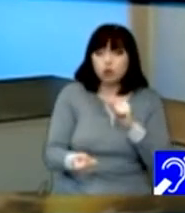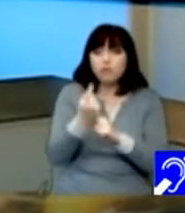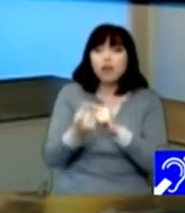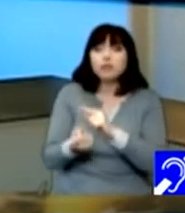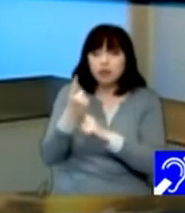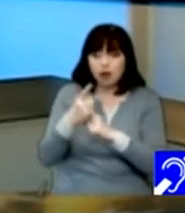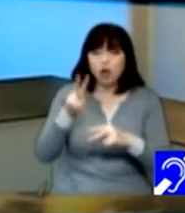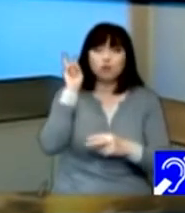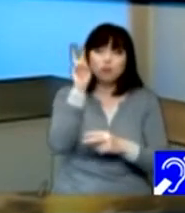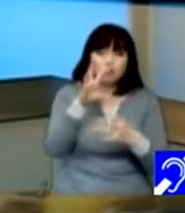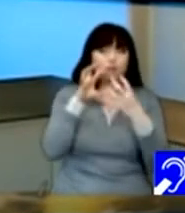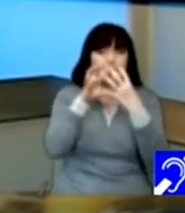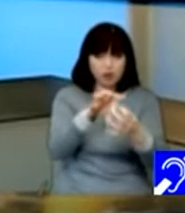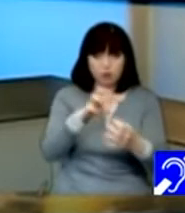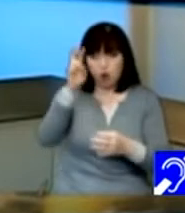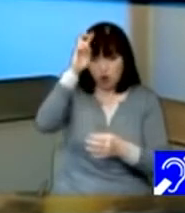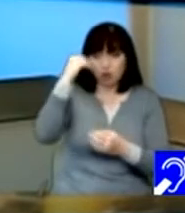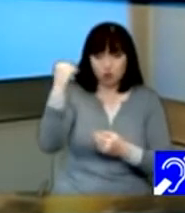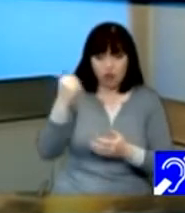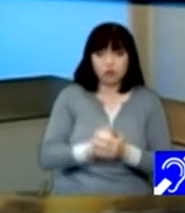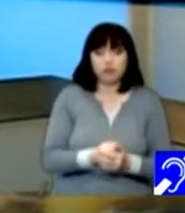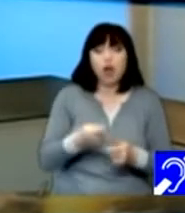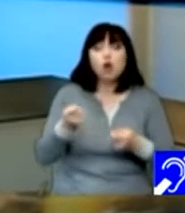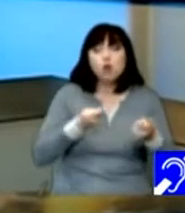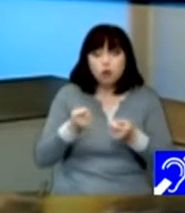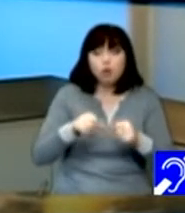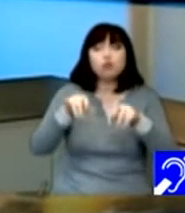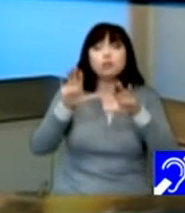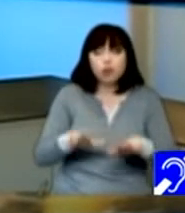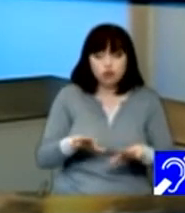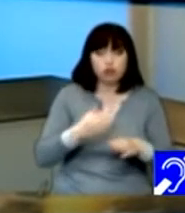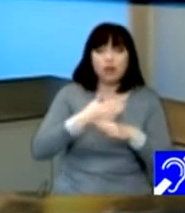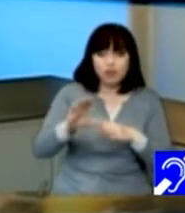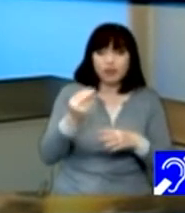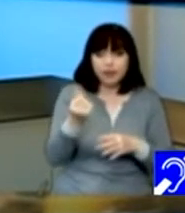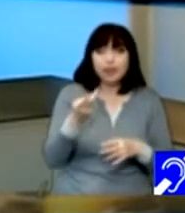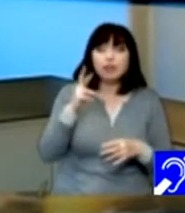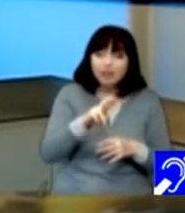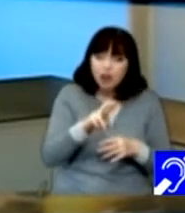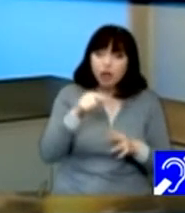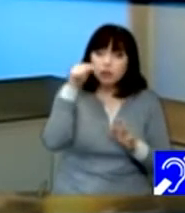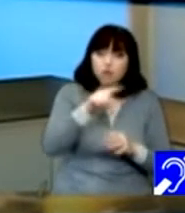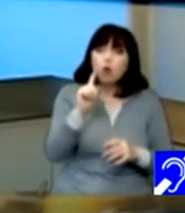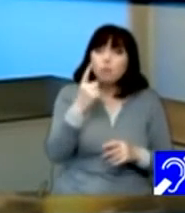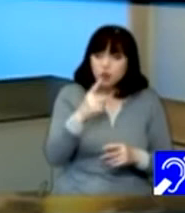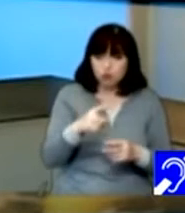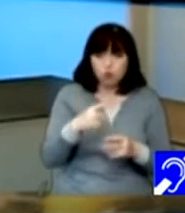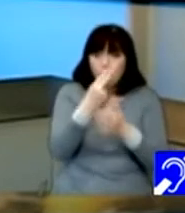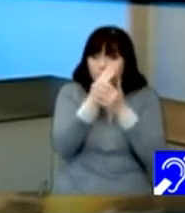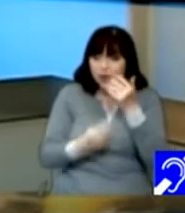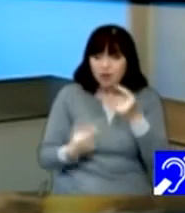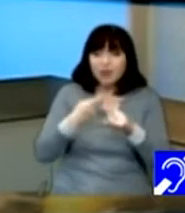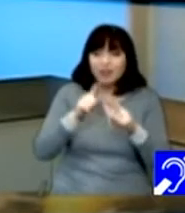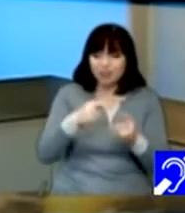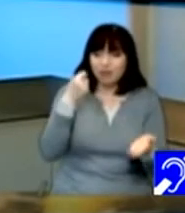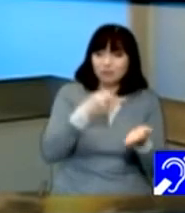în mijloacele de transport public. Autoritățile locale au hotărât să aloce banii, mai ales pentru a afla de ce eșuează implementarea